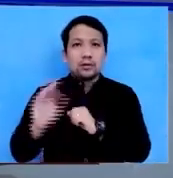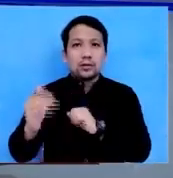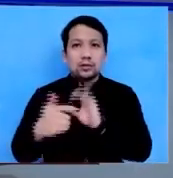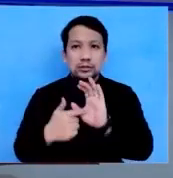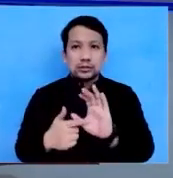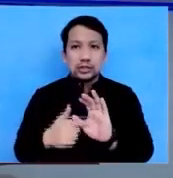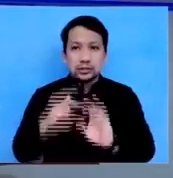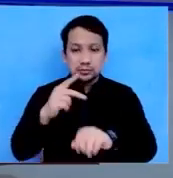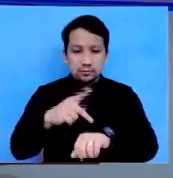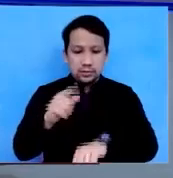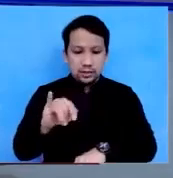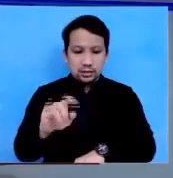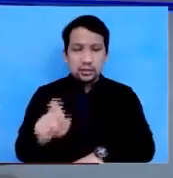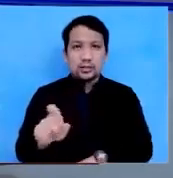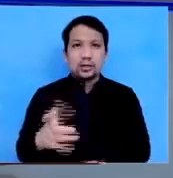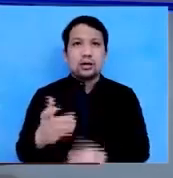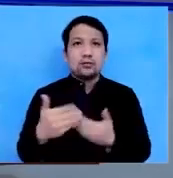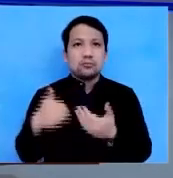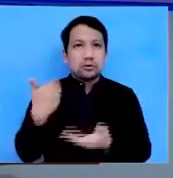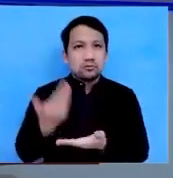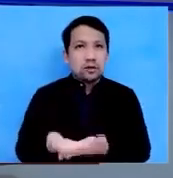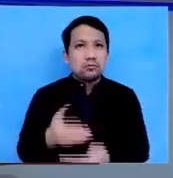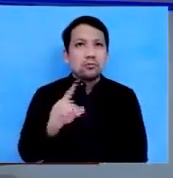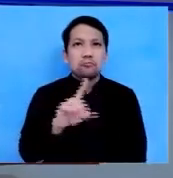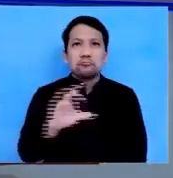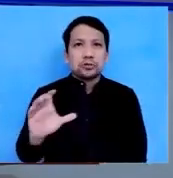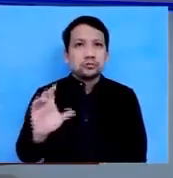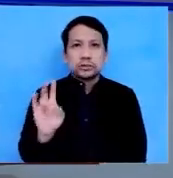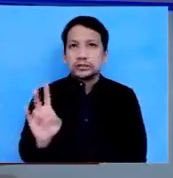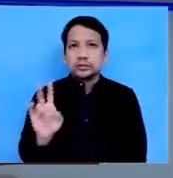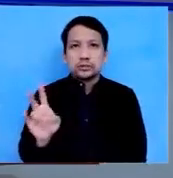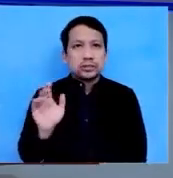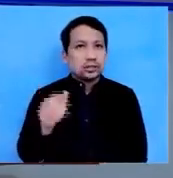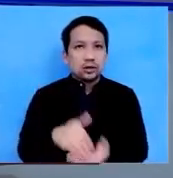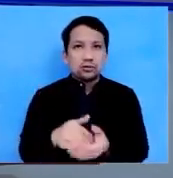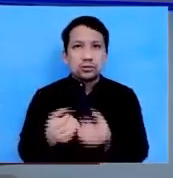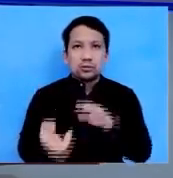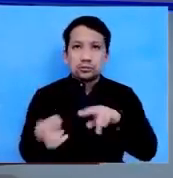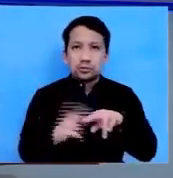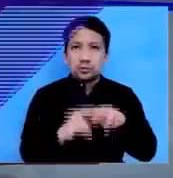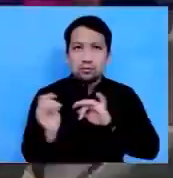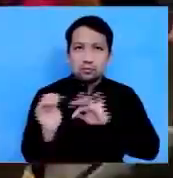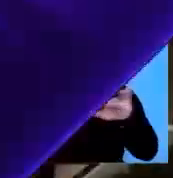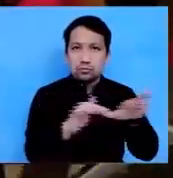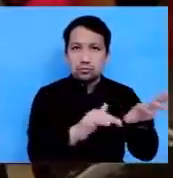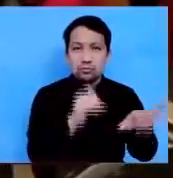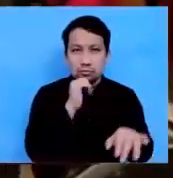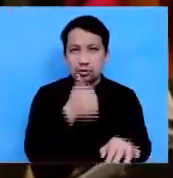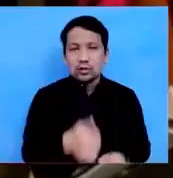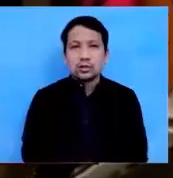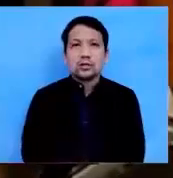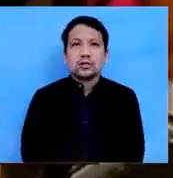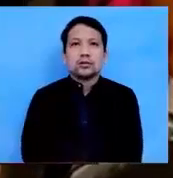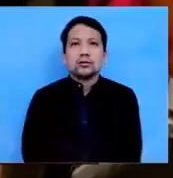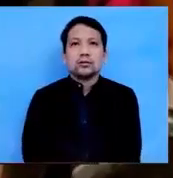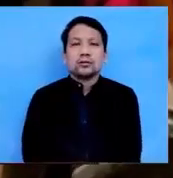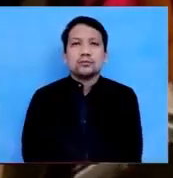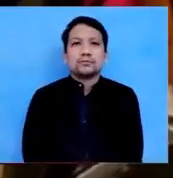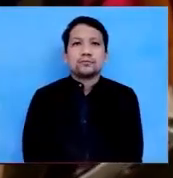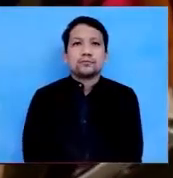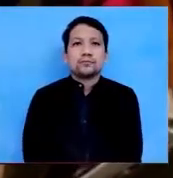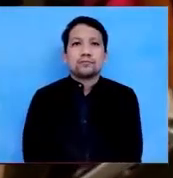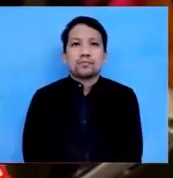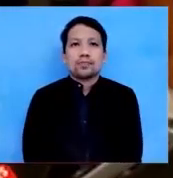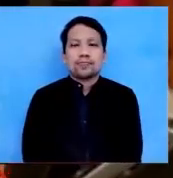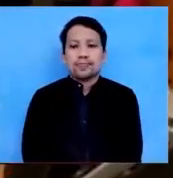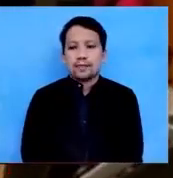o PTEX, inasa ang papalo sa 170,000 ng mga dadagsa bukas. Admittedly, nagkakaroon na ng konting